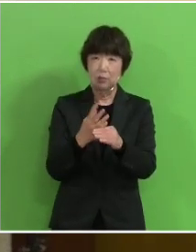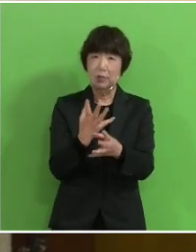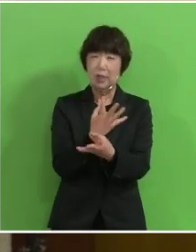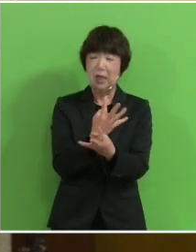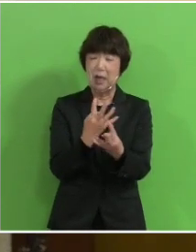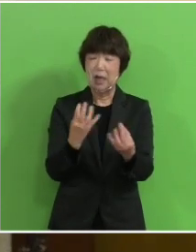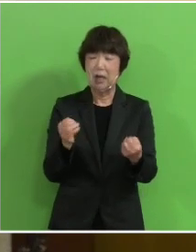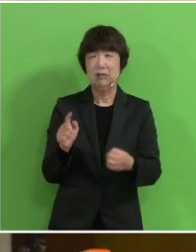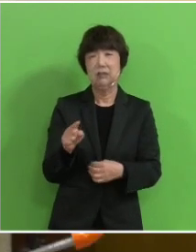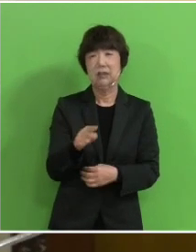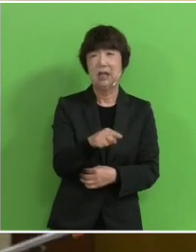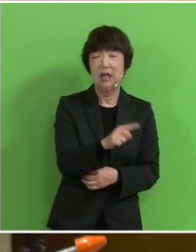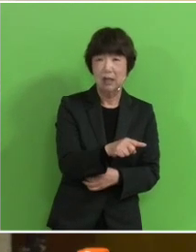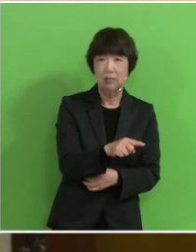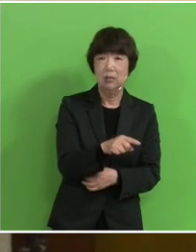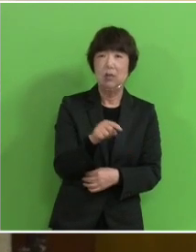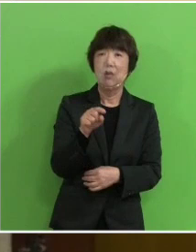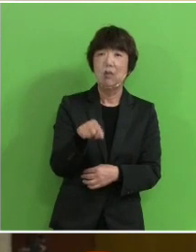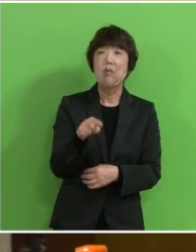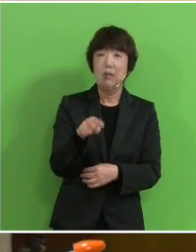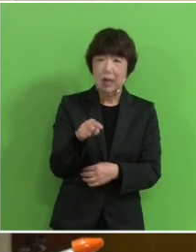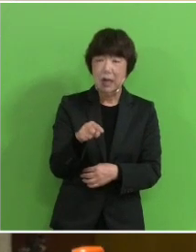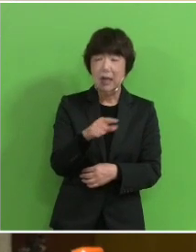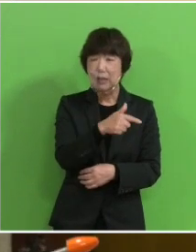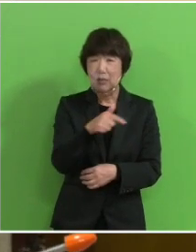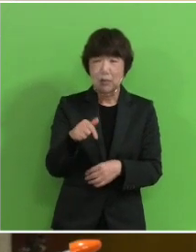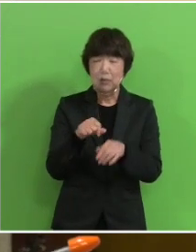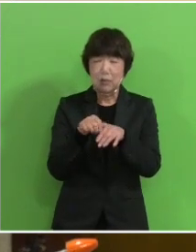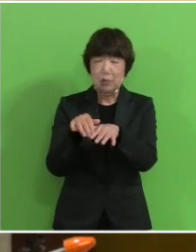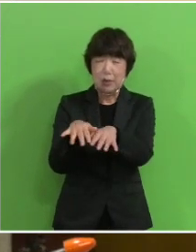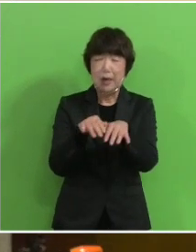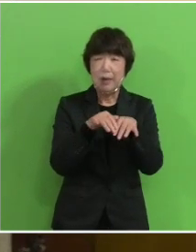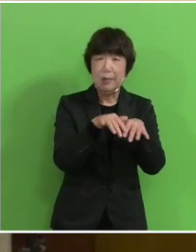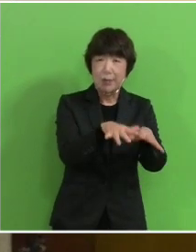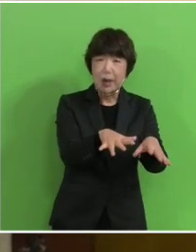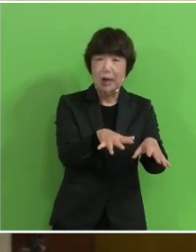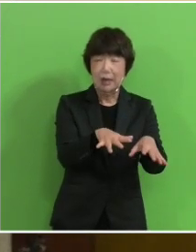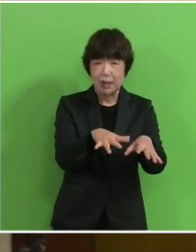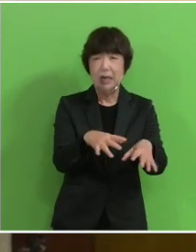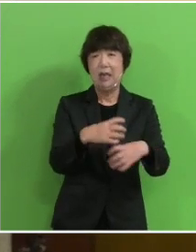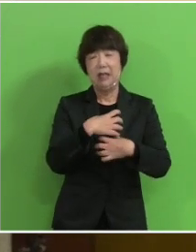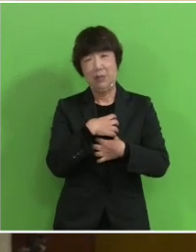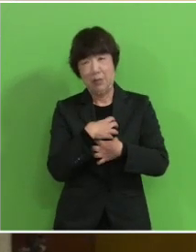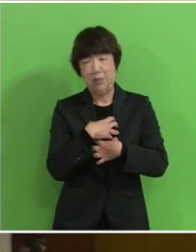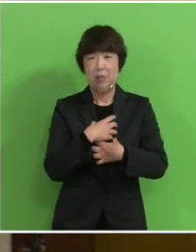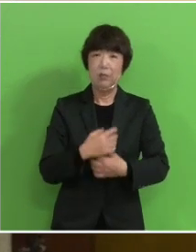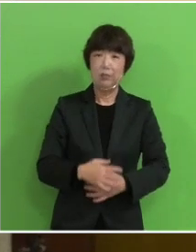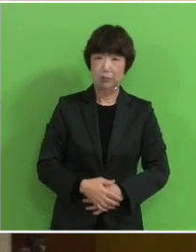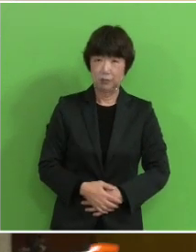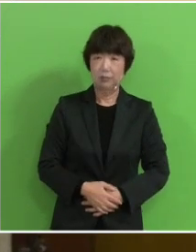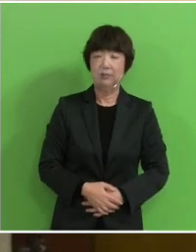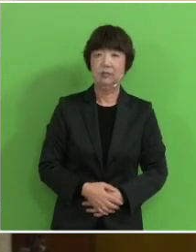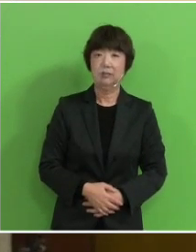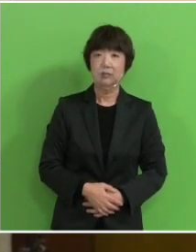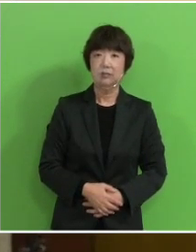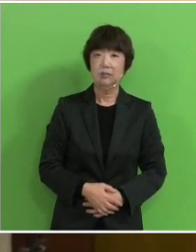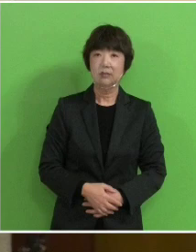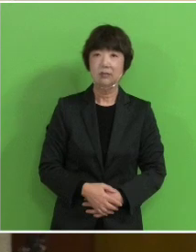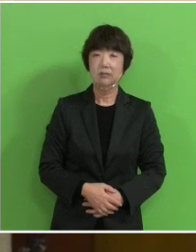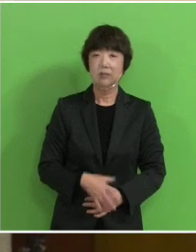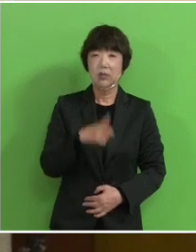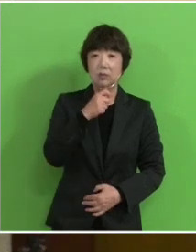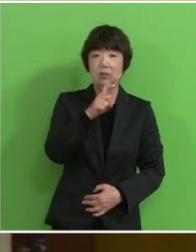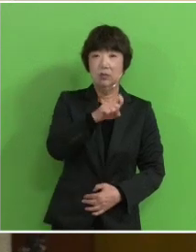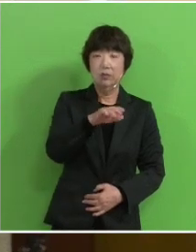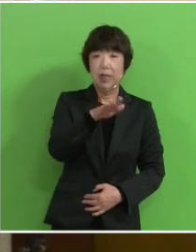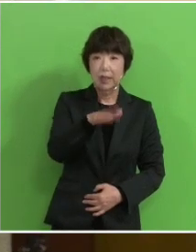に上っていますここから各年代の広がりこちらが結局されております10代